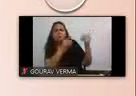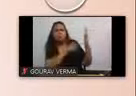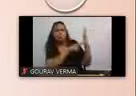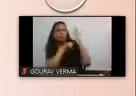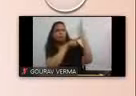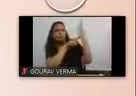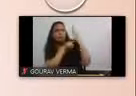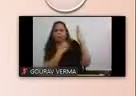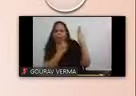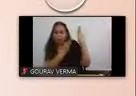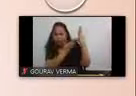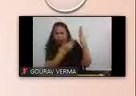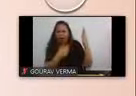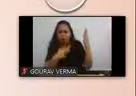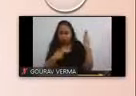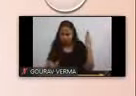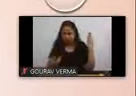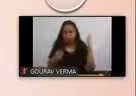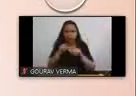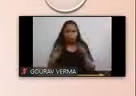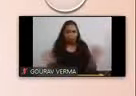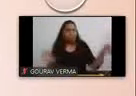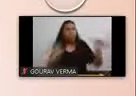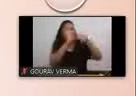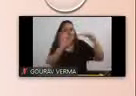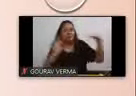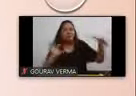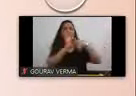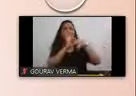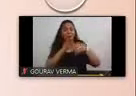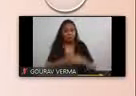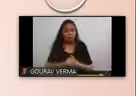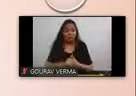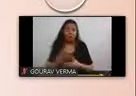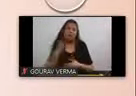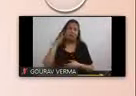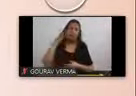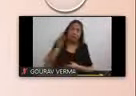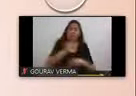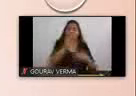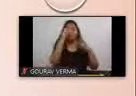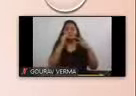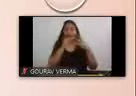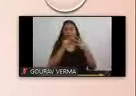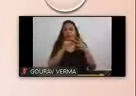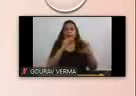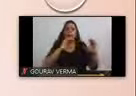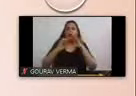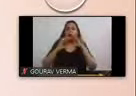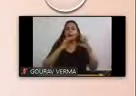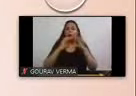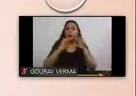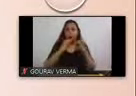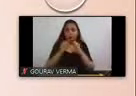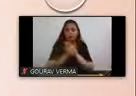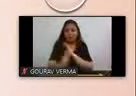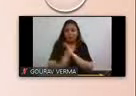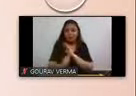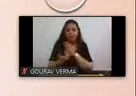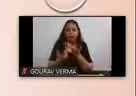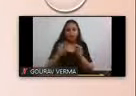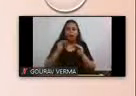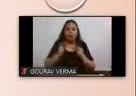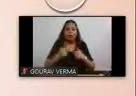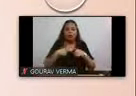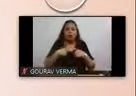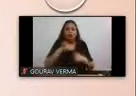ध्यान देना. कम्युनिकेशन स्किल मोस्ट इम्पॉर्टेंट. अगर बच्चा हमारा बता ही नहीं पाता है कि उसको